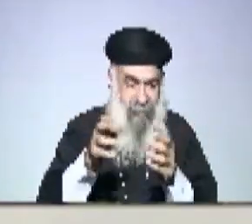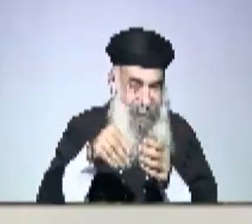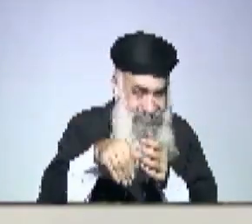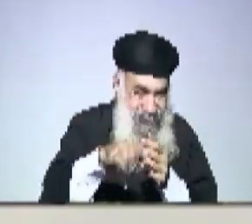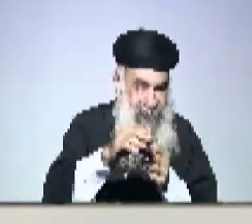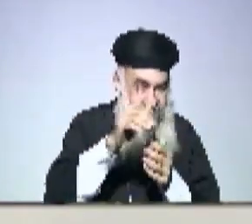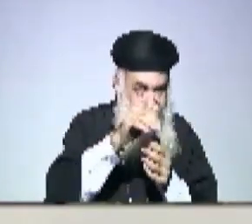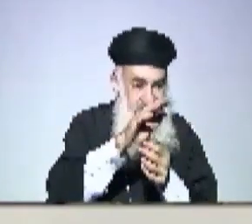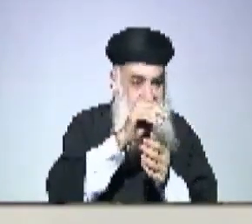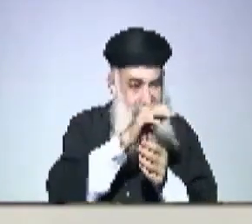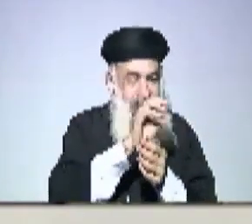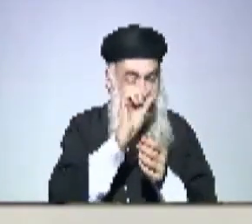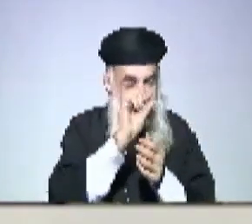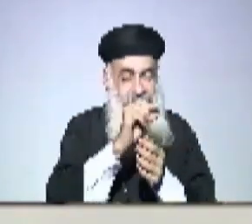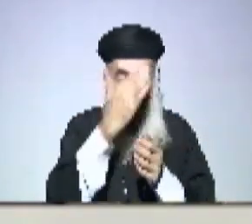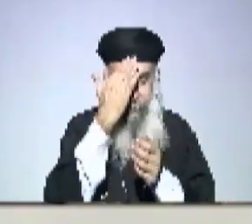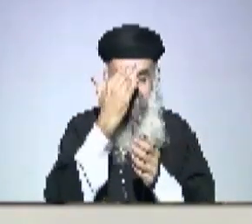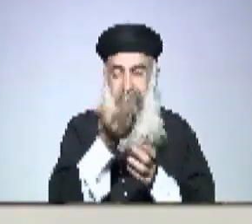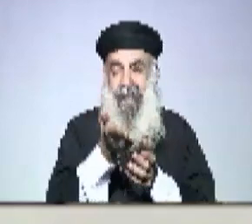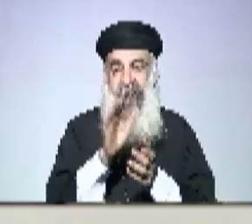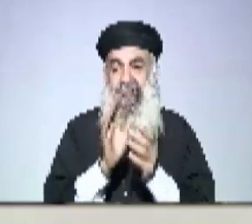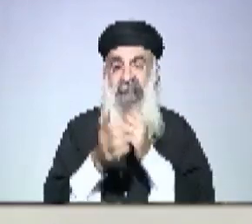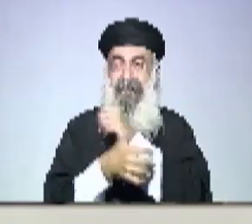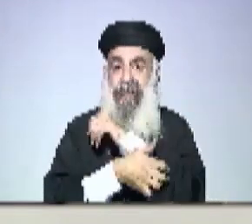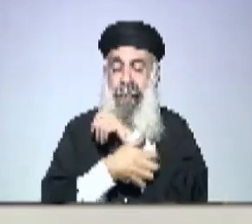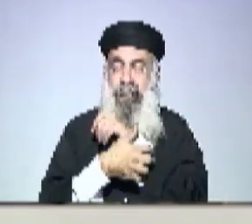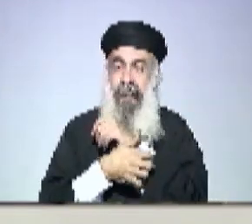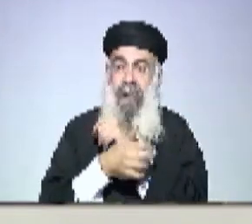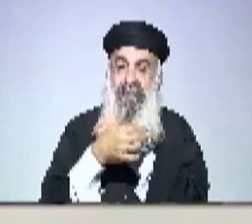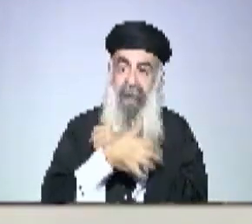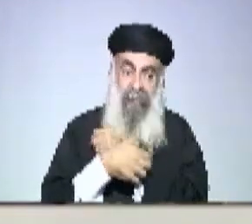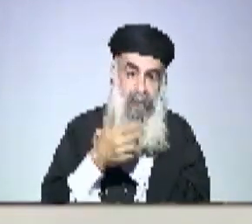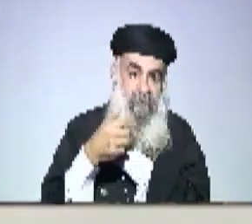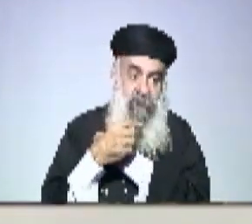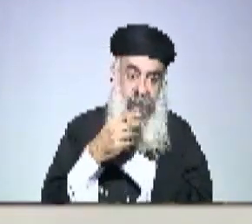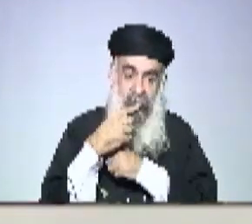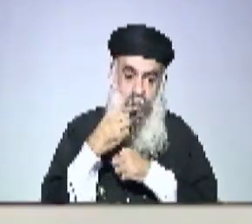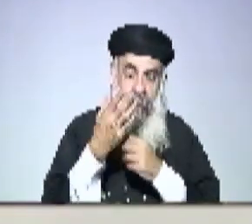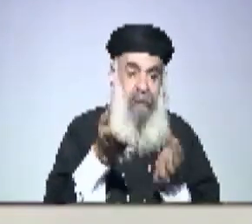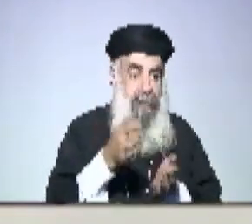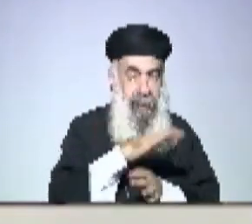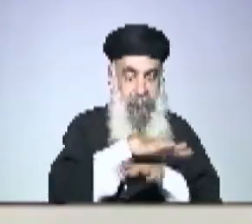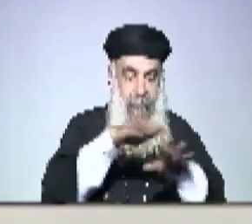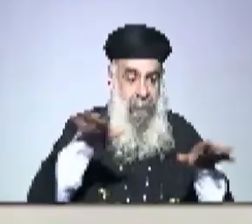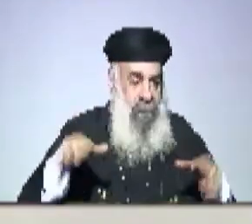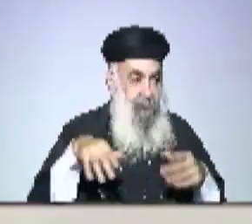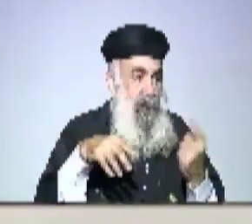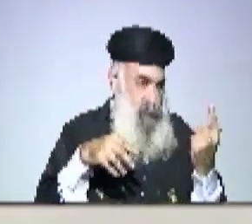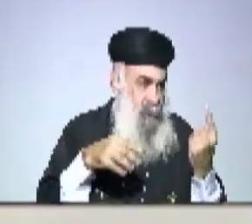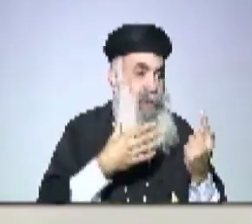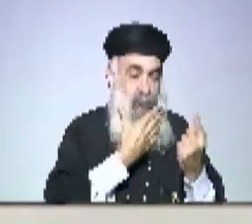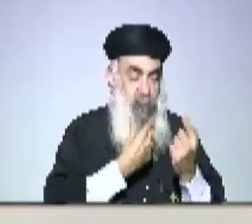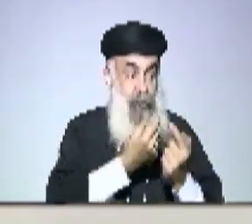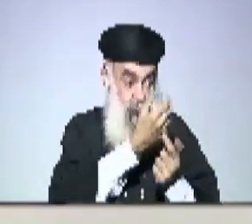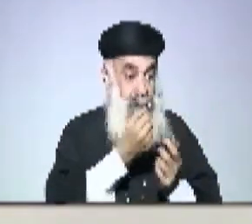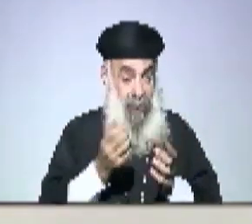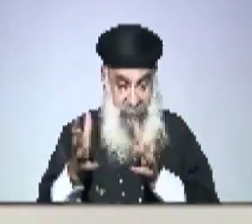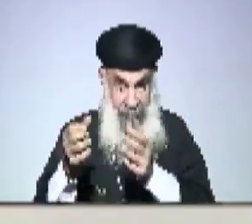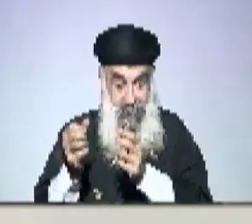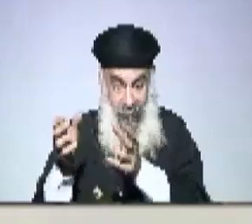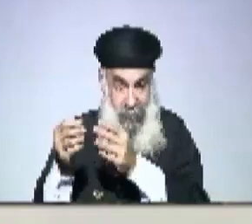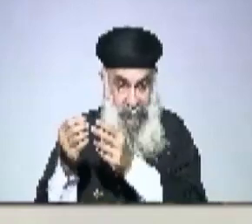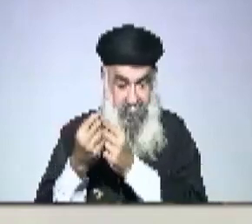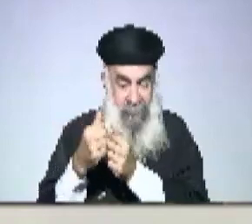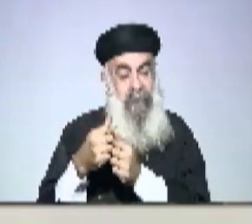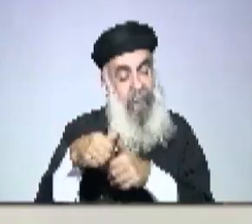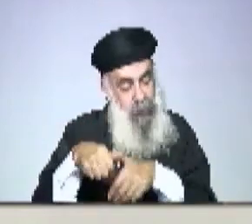حاجات كده للناس الغلابه وكانوا الغلابه دول يروحوا لصاحب الغيط يستاذنه ممكن نلقط وراء الحصادين